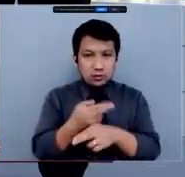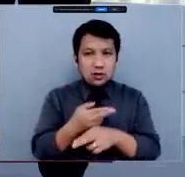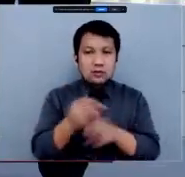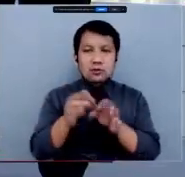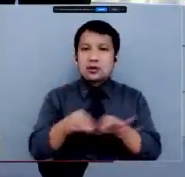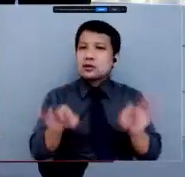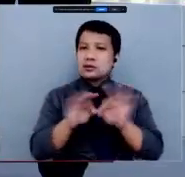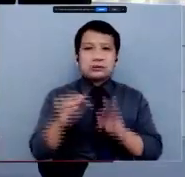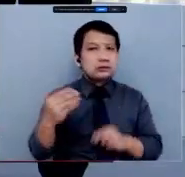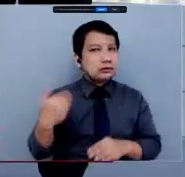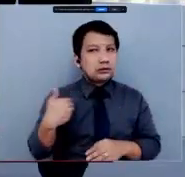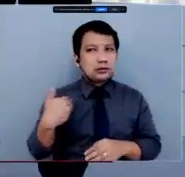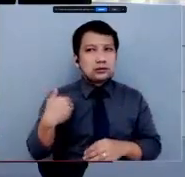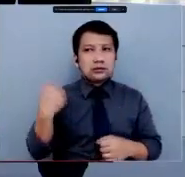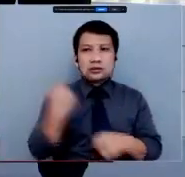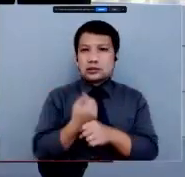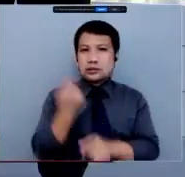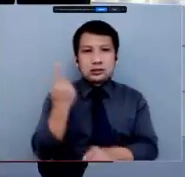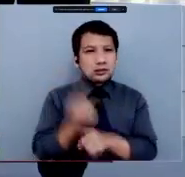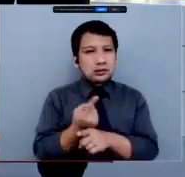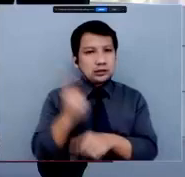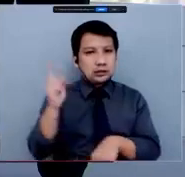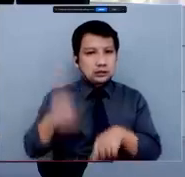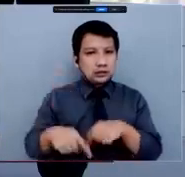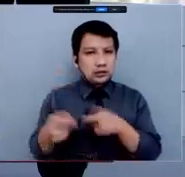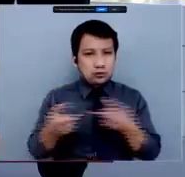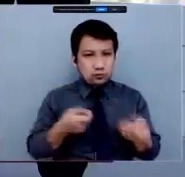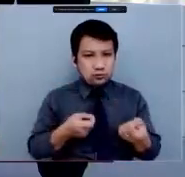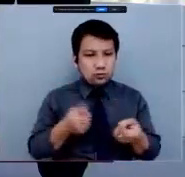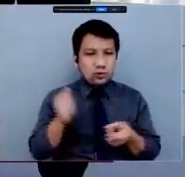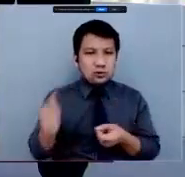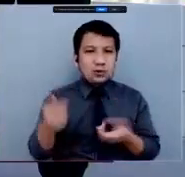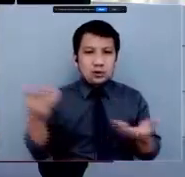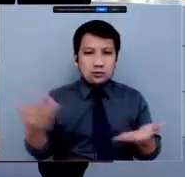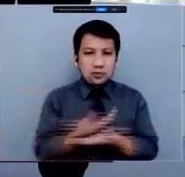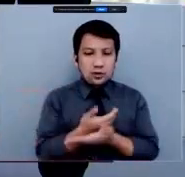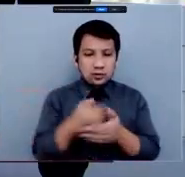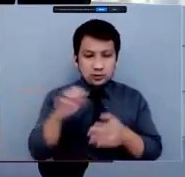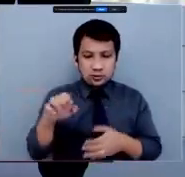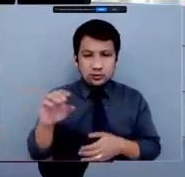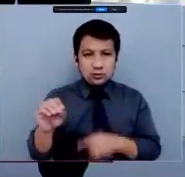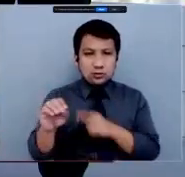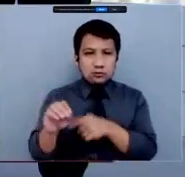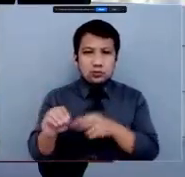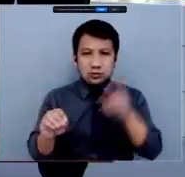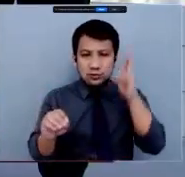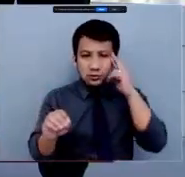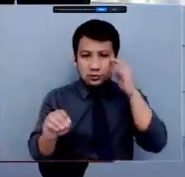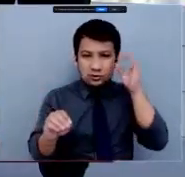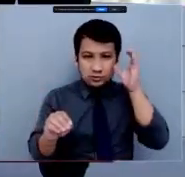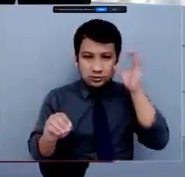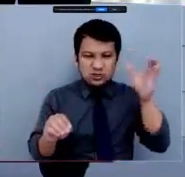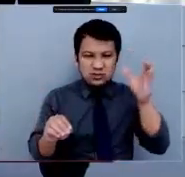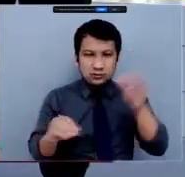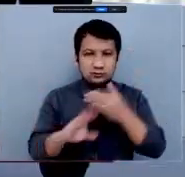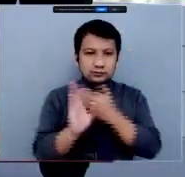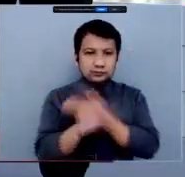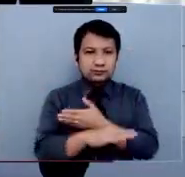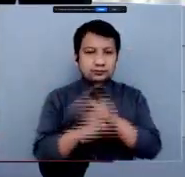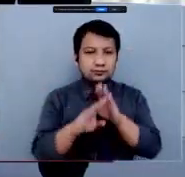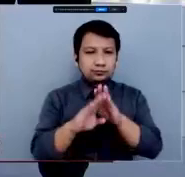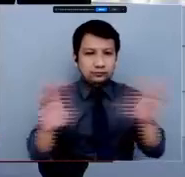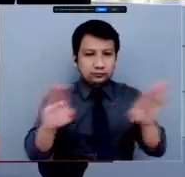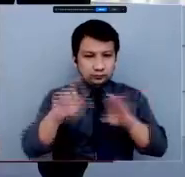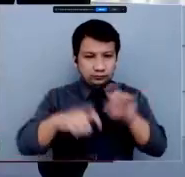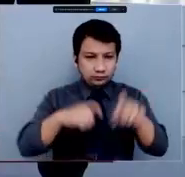ito nagagawa ng husto. Pero ayon sa bagong AO ni Secretary Roy Simato, na nagbabalik nga ng open pit mining dito sa